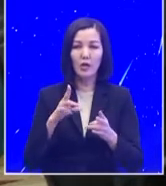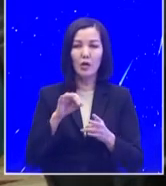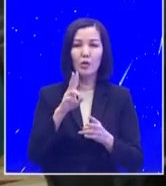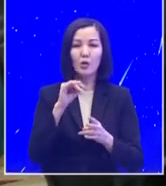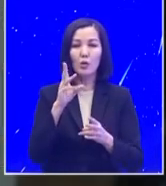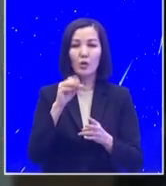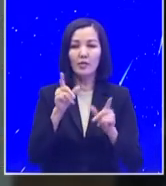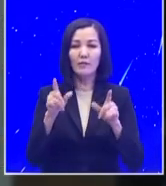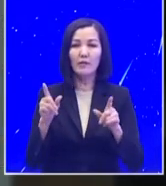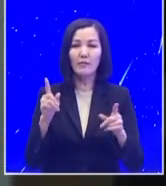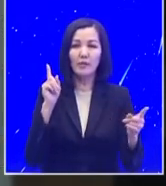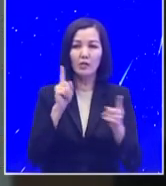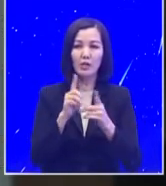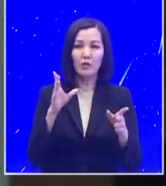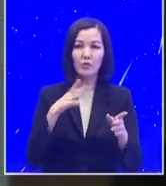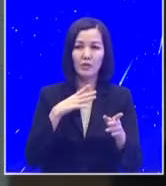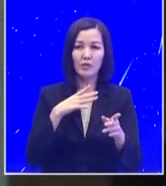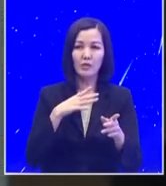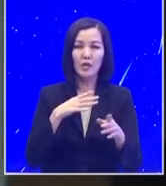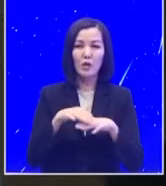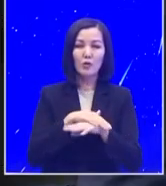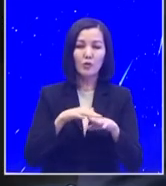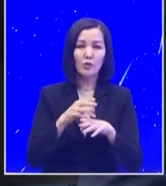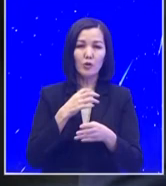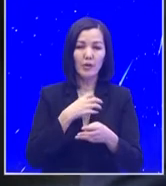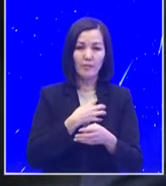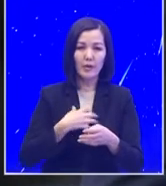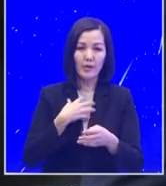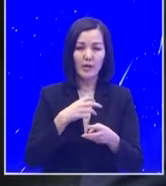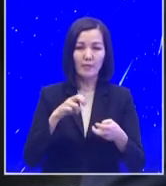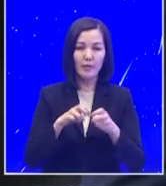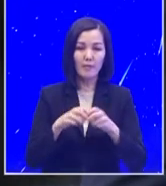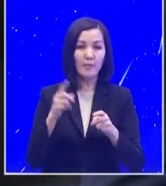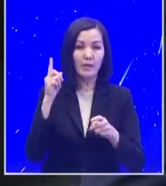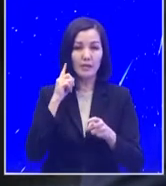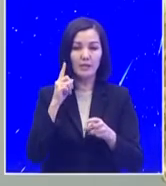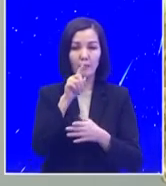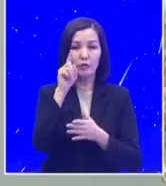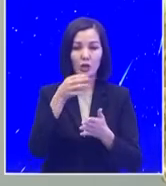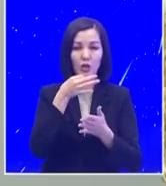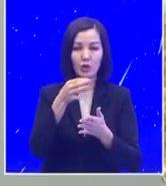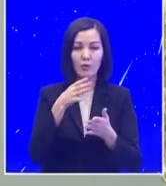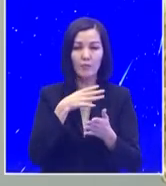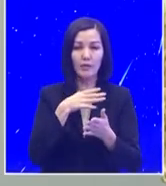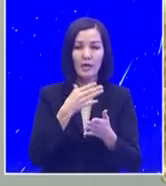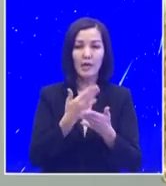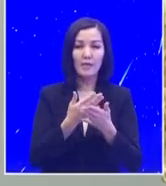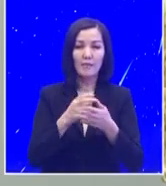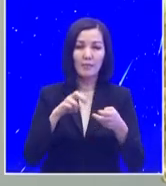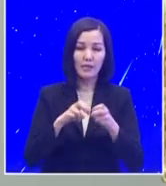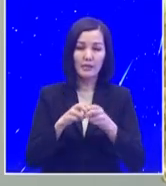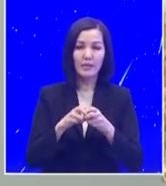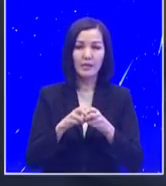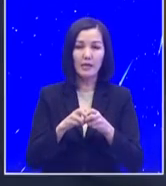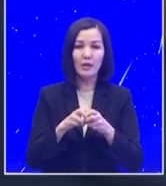еңбекші қазақтықтарға жеке қабылдау өткізді. Тұрғындарды толғандырған мәселелерді тыңдап, сұрақтарына жауап берді. Түйткілді сауалдар